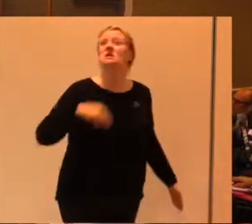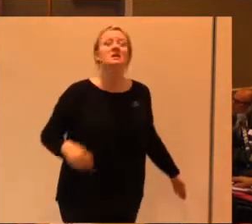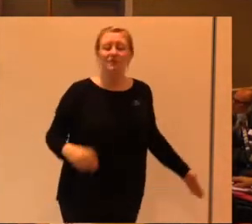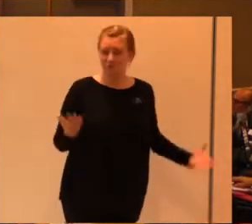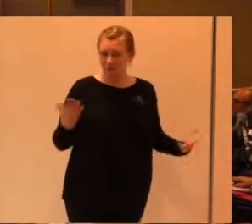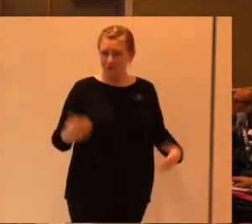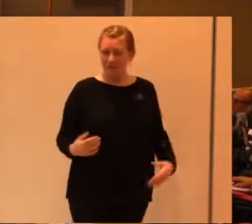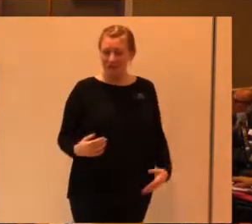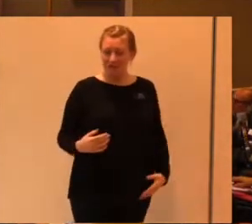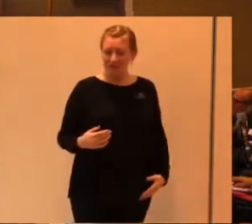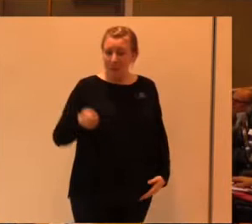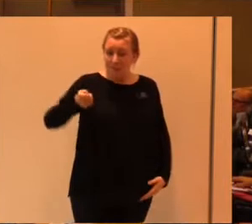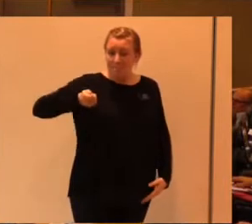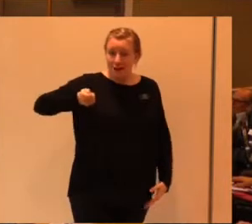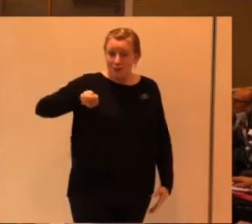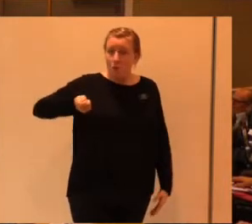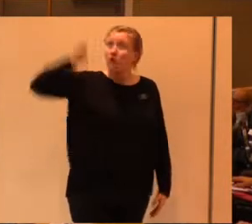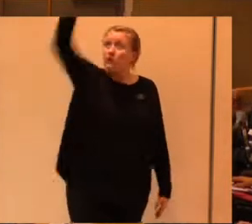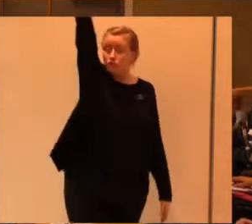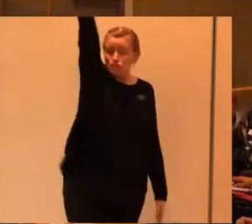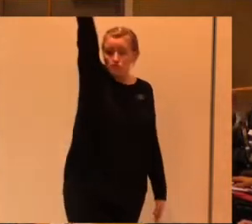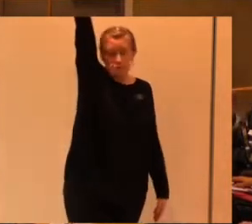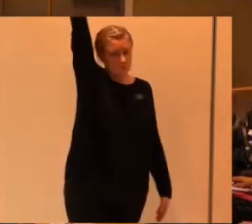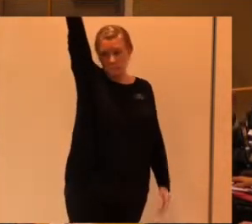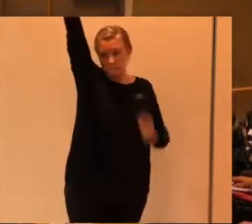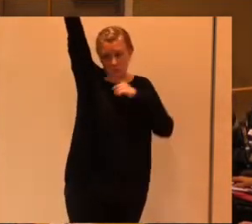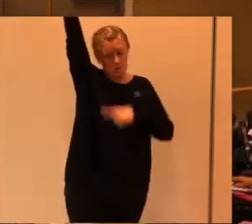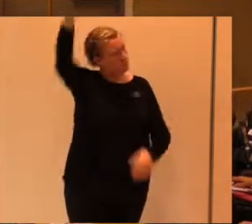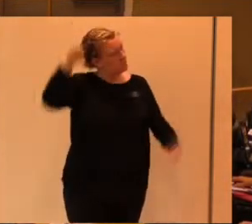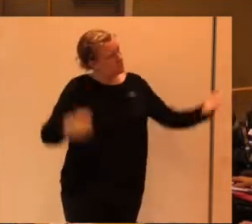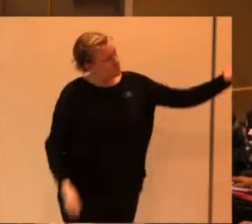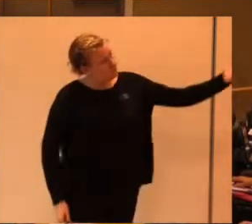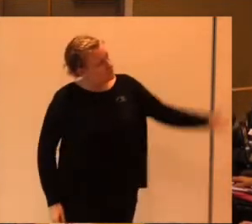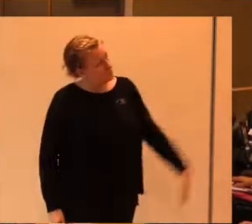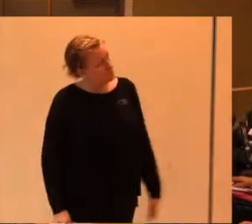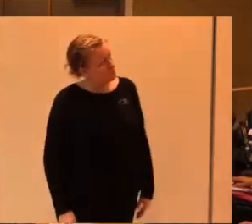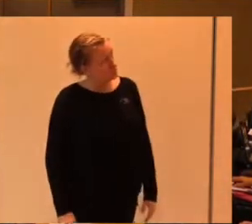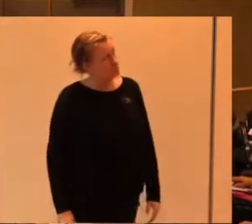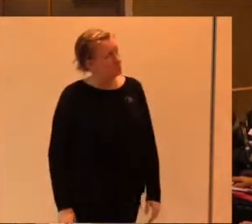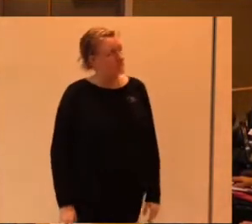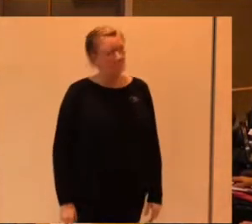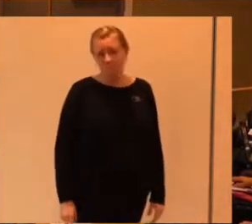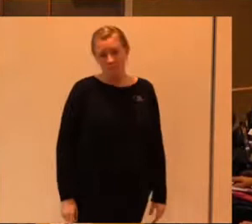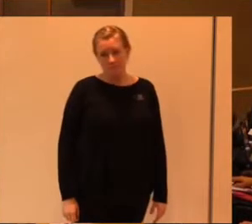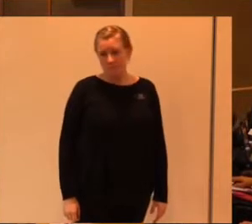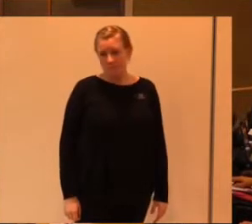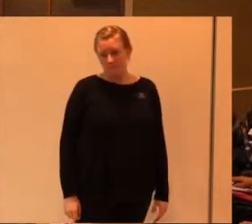Och om man sätter bankomaterna där uppe så kan inte alla ta ut pengar. Nu gör man inte så, men man kan ju vända lite perspektiv.